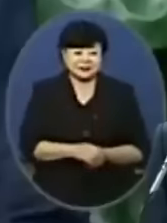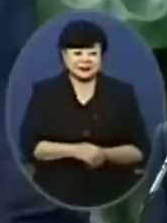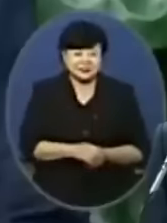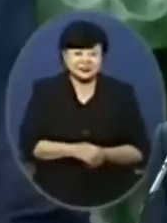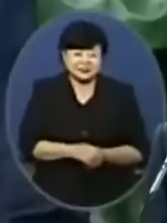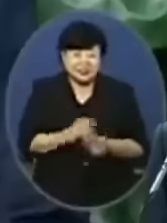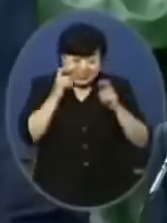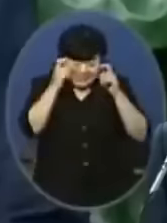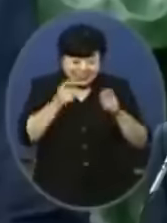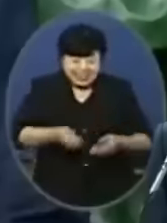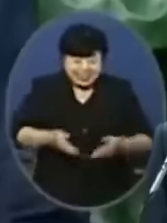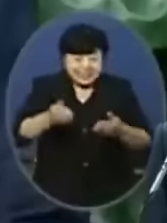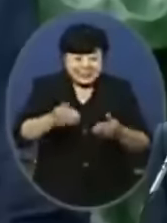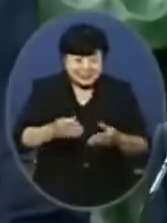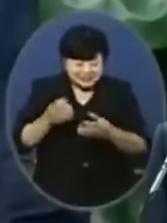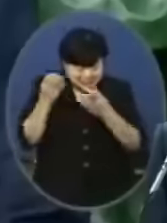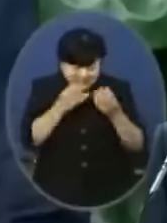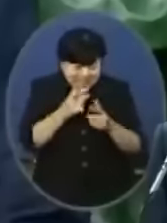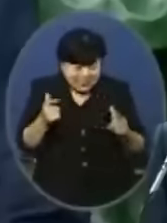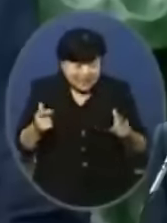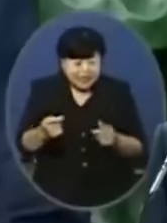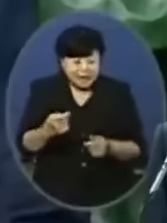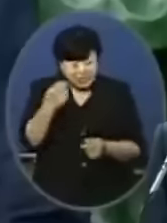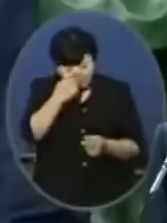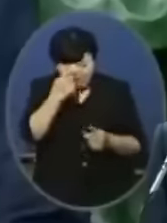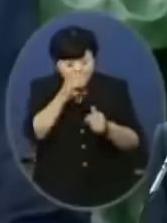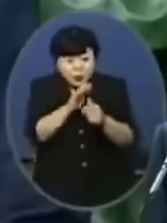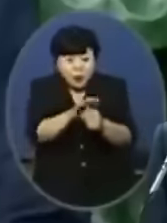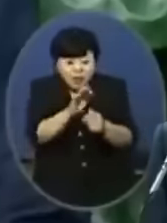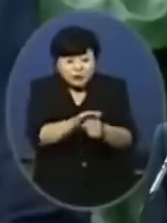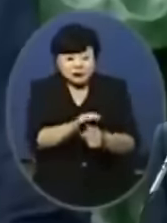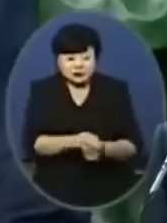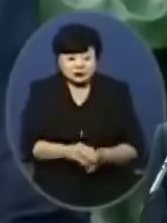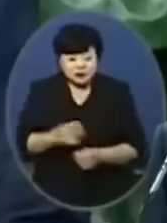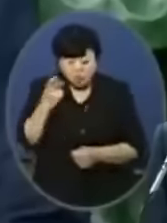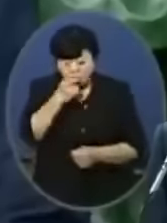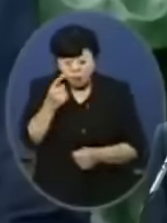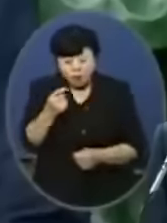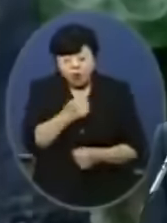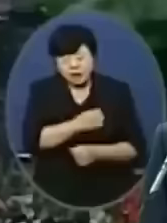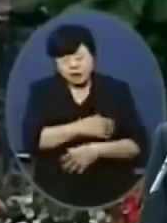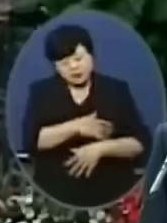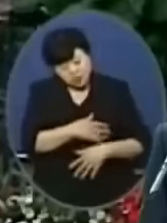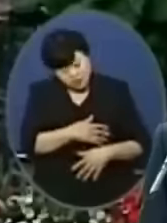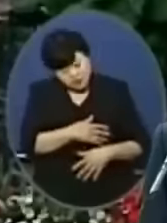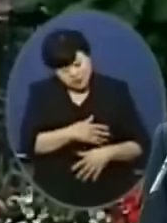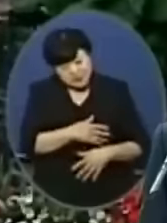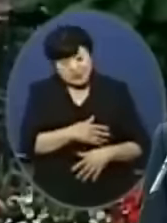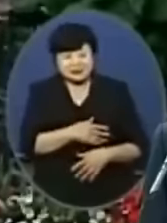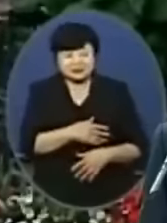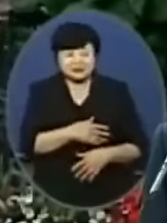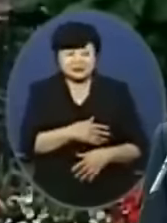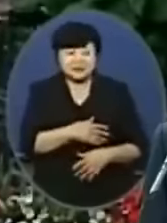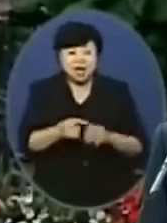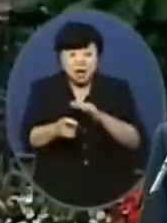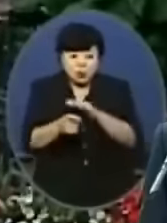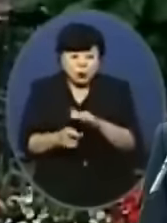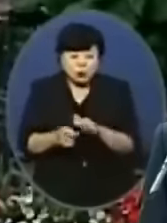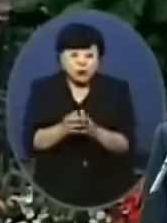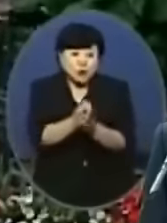목자는 양들이 길을 잃지 않도록 돌봐야 되고 스스로 보호할 능력이 없는 양을 야생동물이나 도둑으로부터